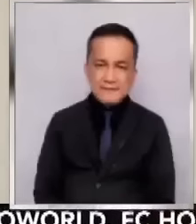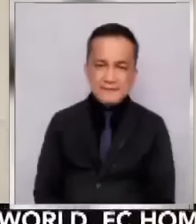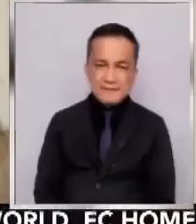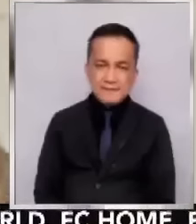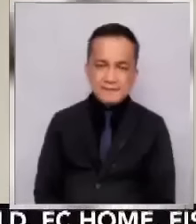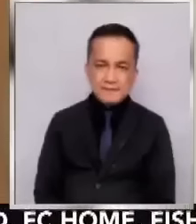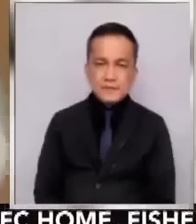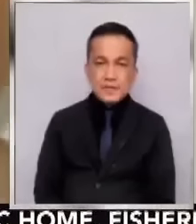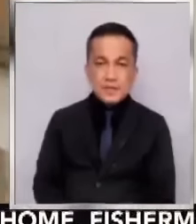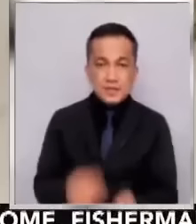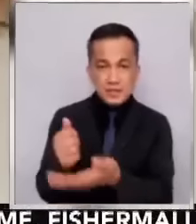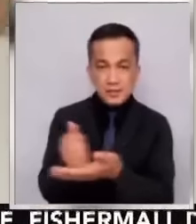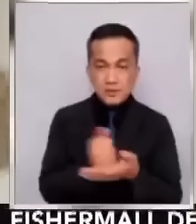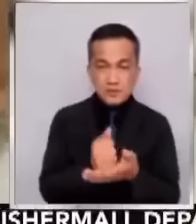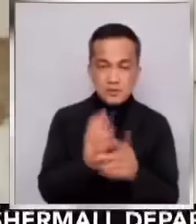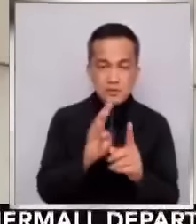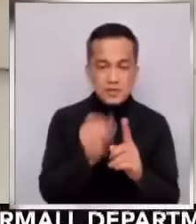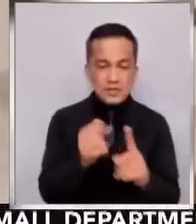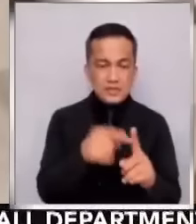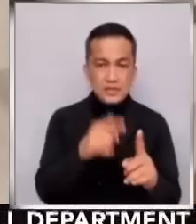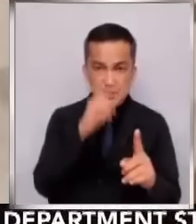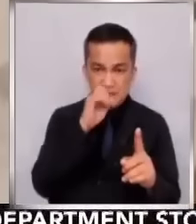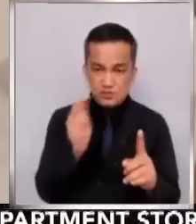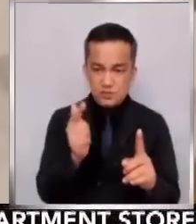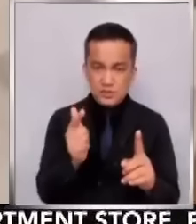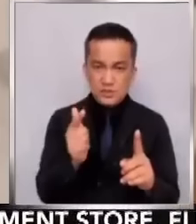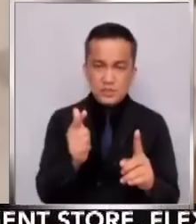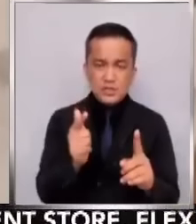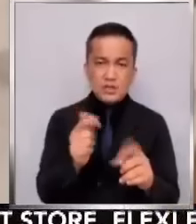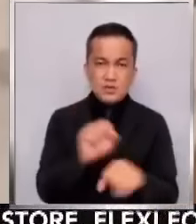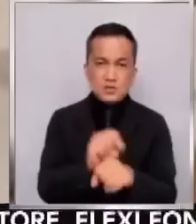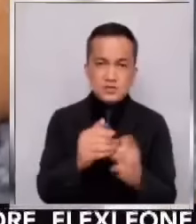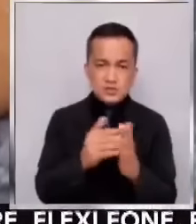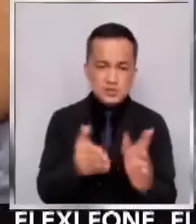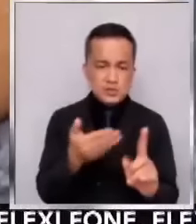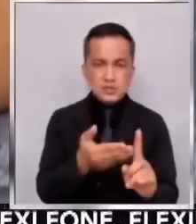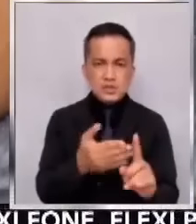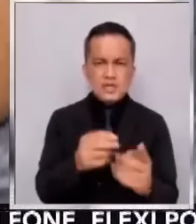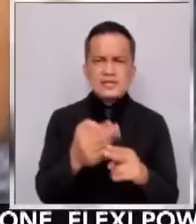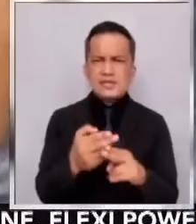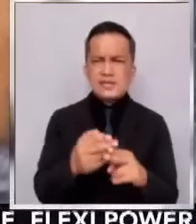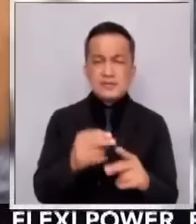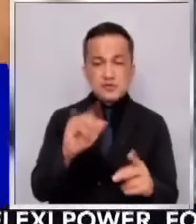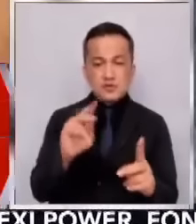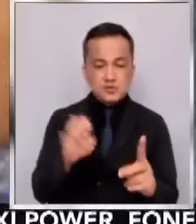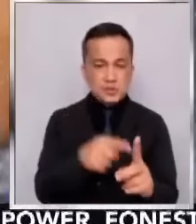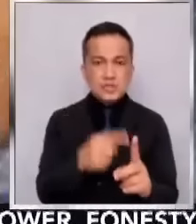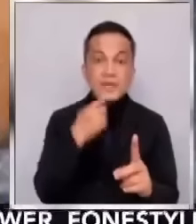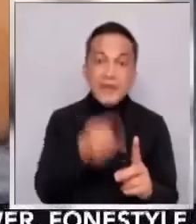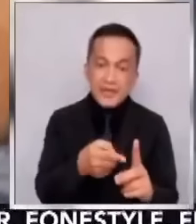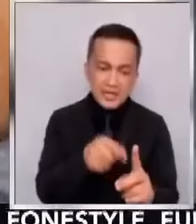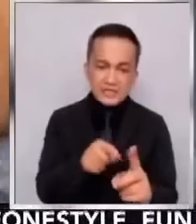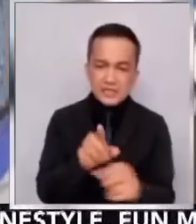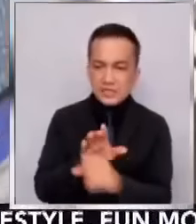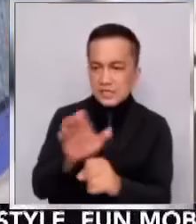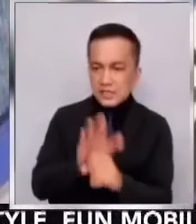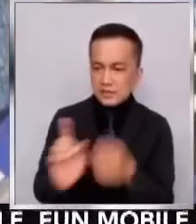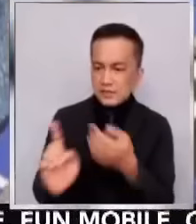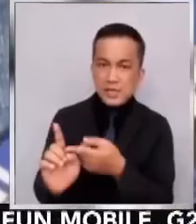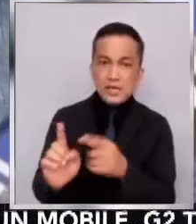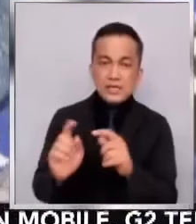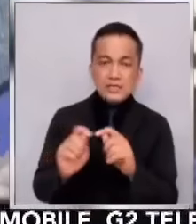Nagpasaklolo sa barangay ang 20 anyos na working student na pinangalanan naming Joyce. Ginahasa raw siya ng team leader sa trabaho